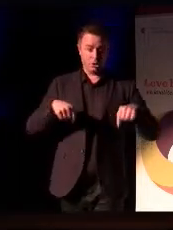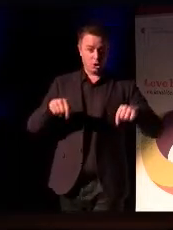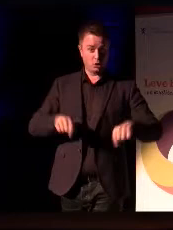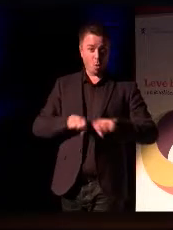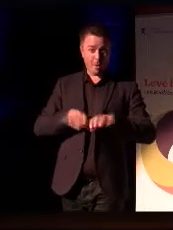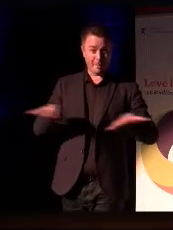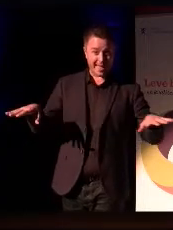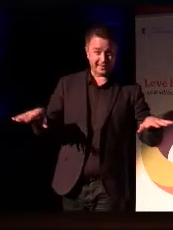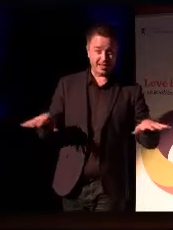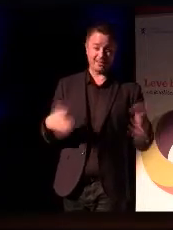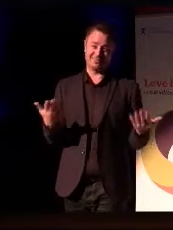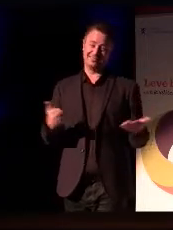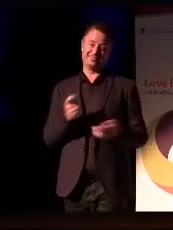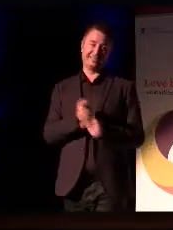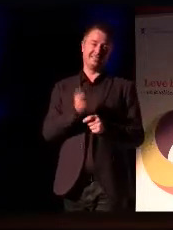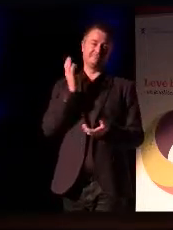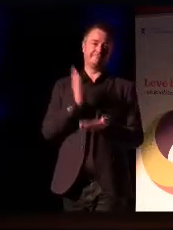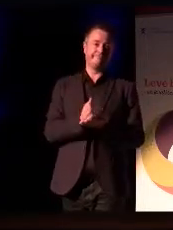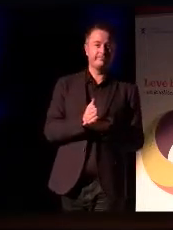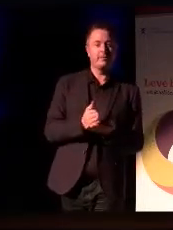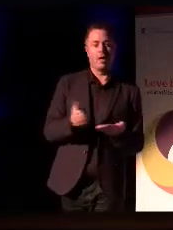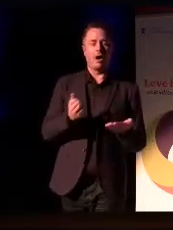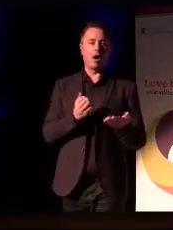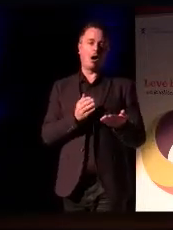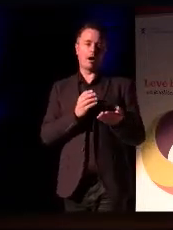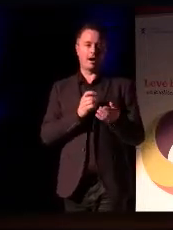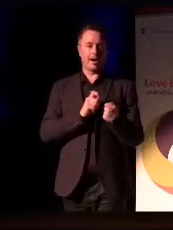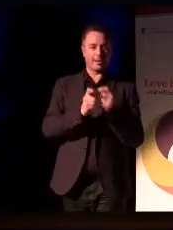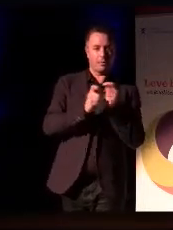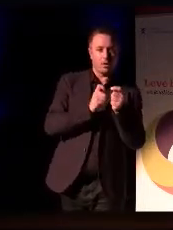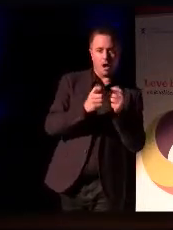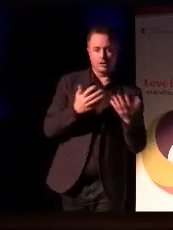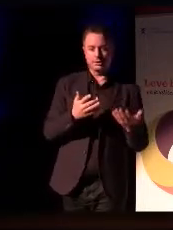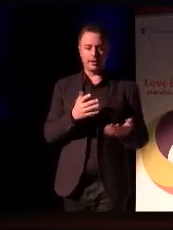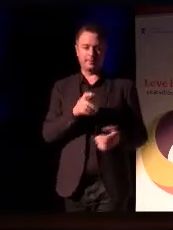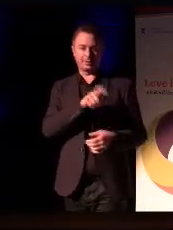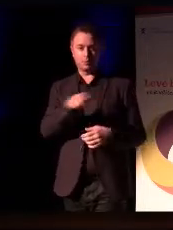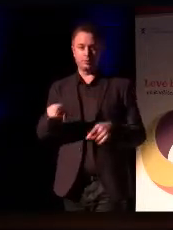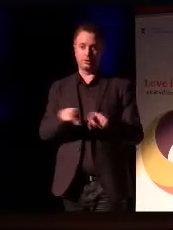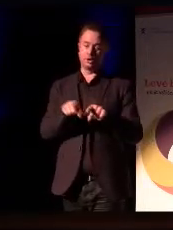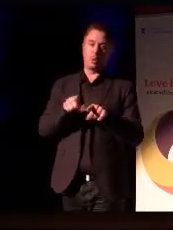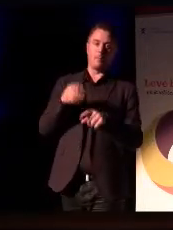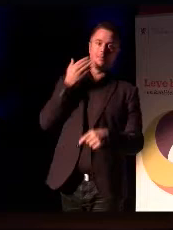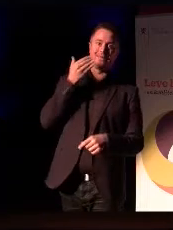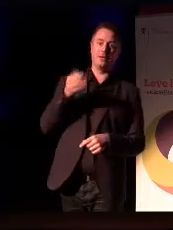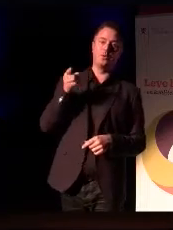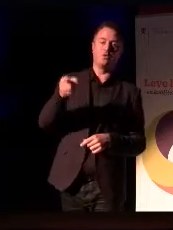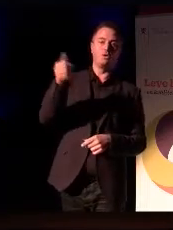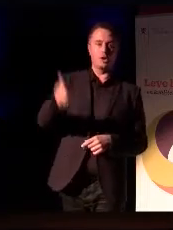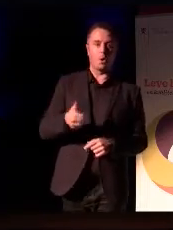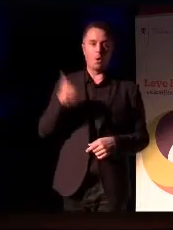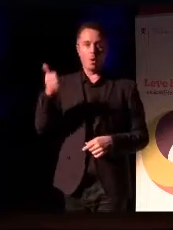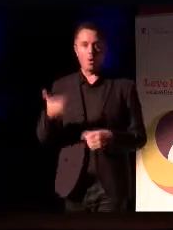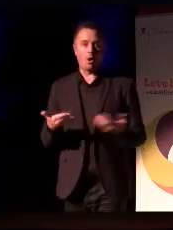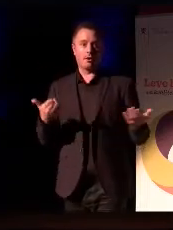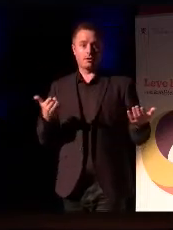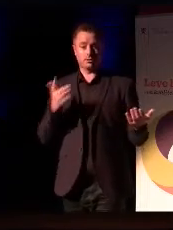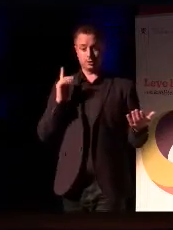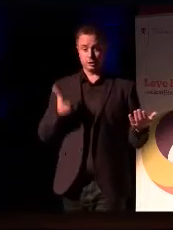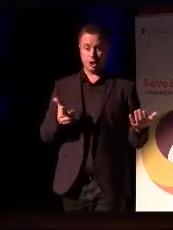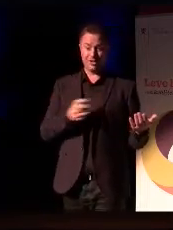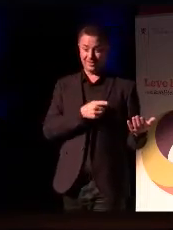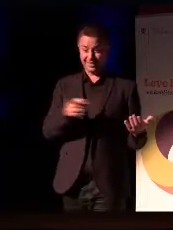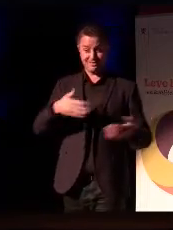om 100-åringer som blåser ut lysene på bursdagskaka og forteller at de i fin form. Fordi det faktisk ikke